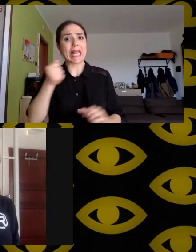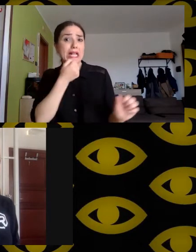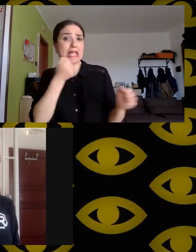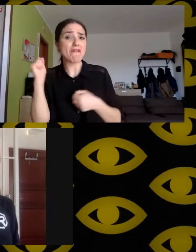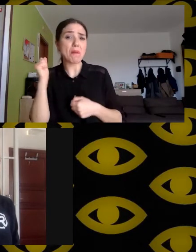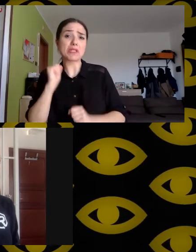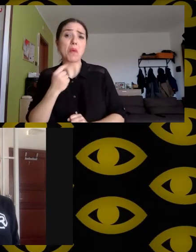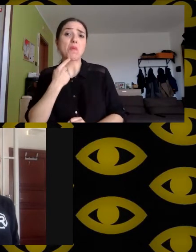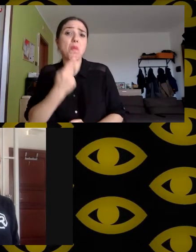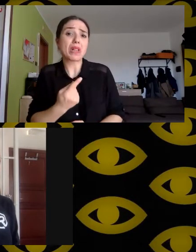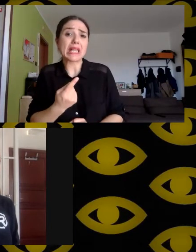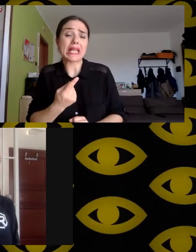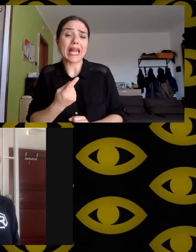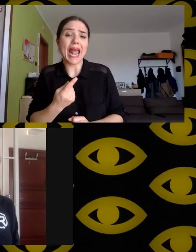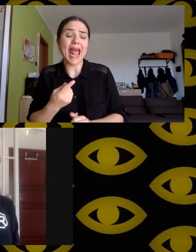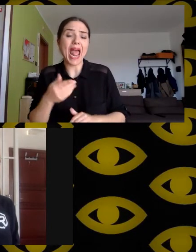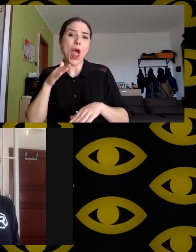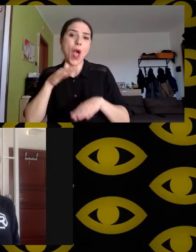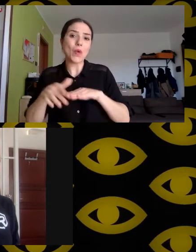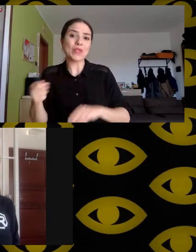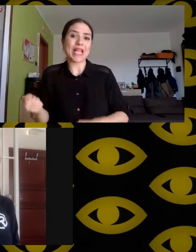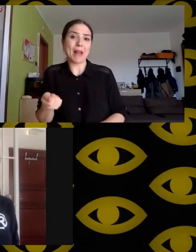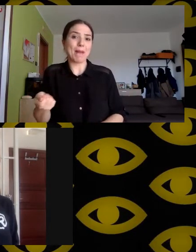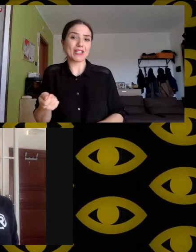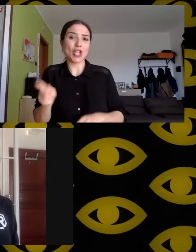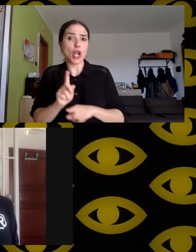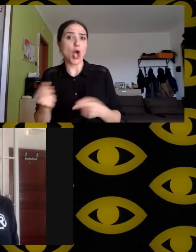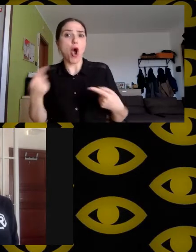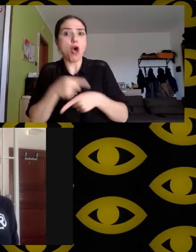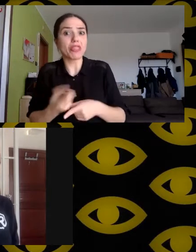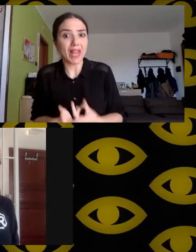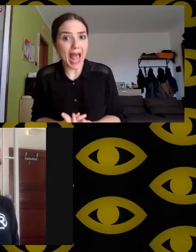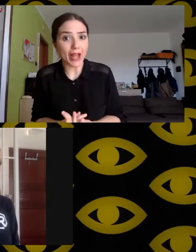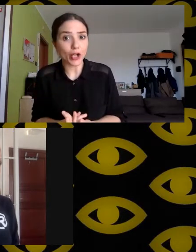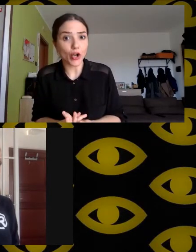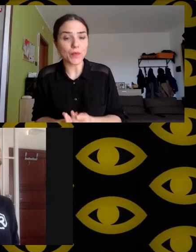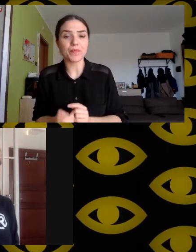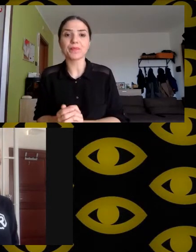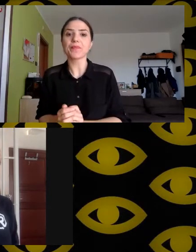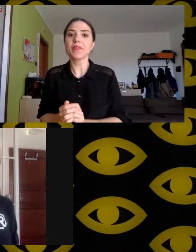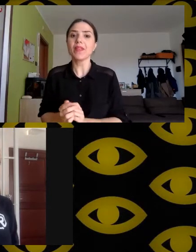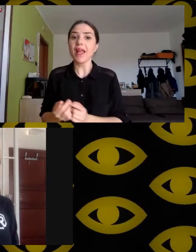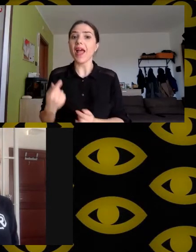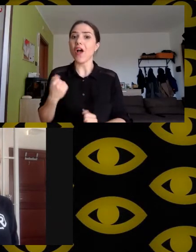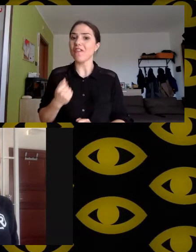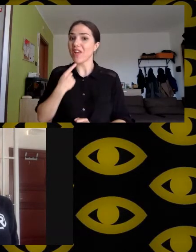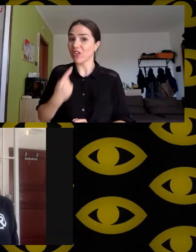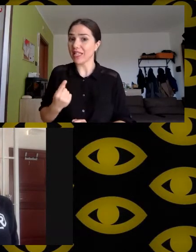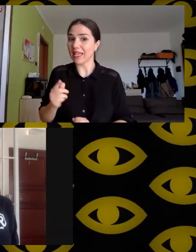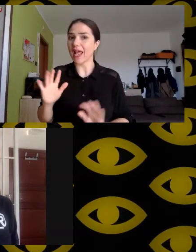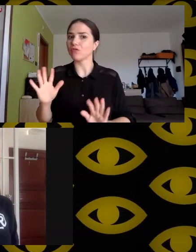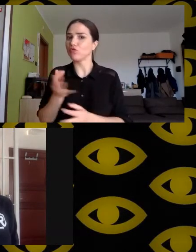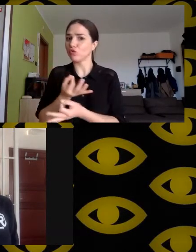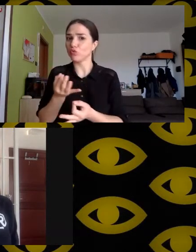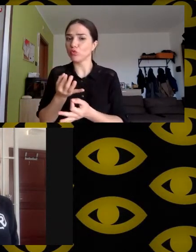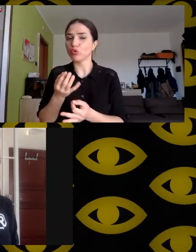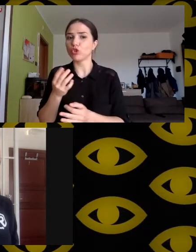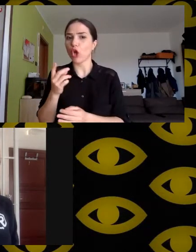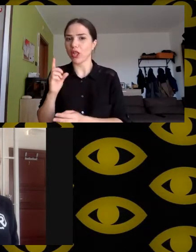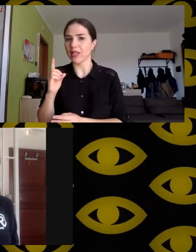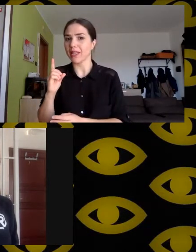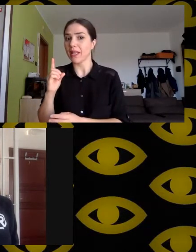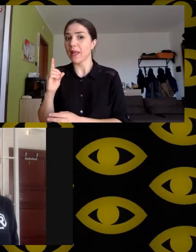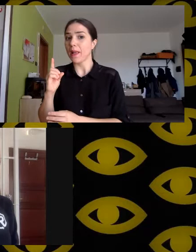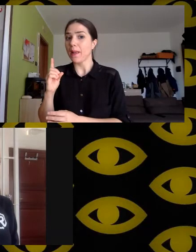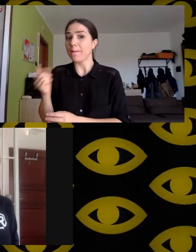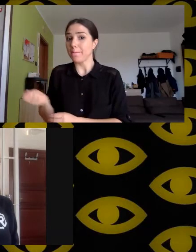una provocazione anche, proprio come hai detto tu, il bastone è un mezzo per raggiungere l'indipendenza.